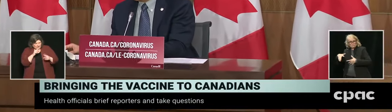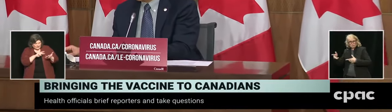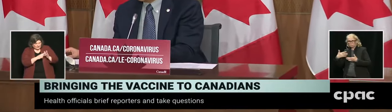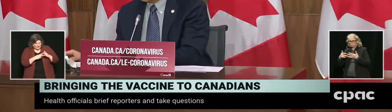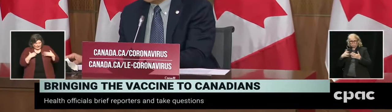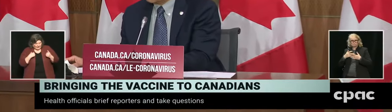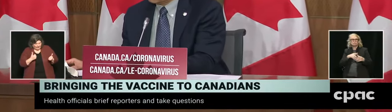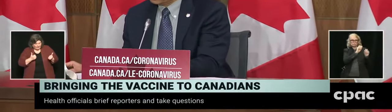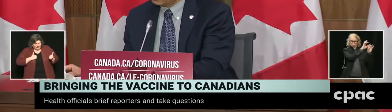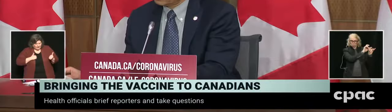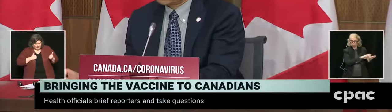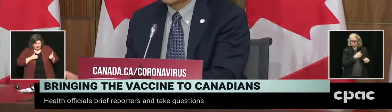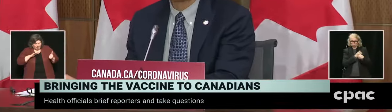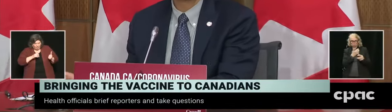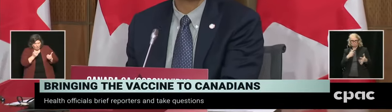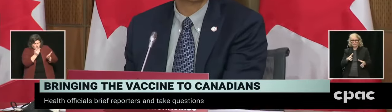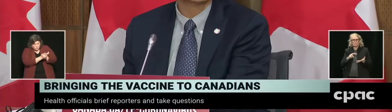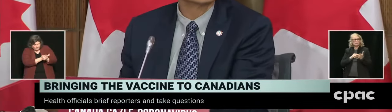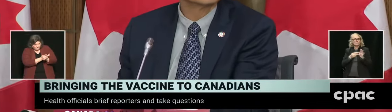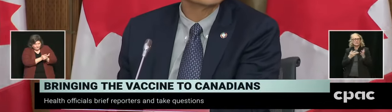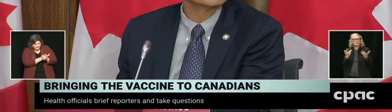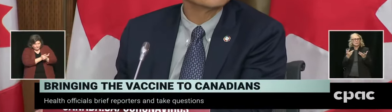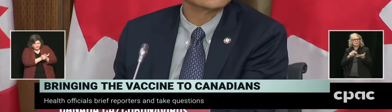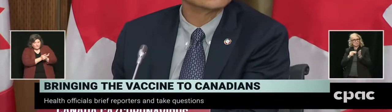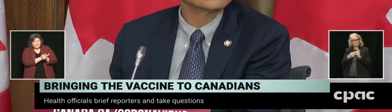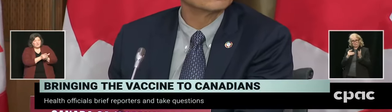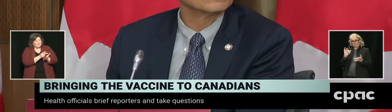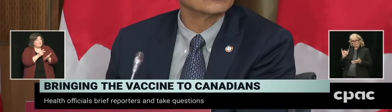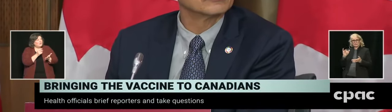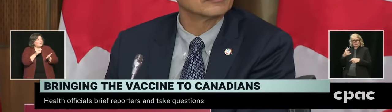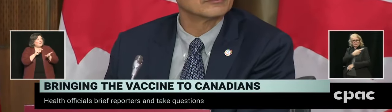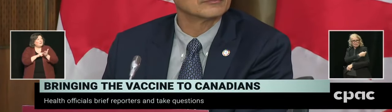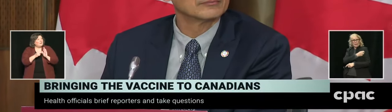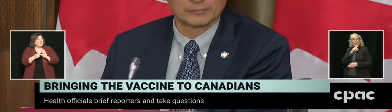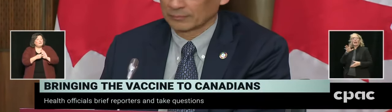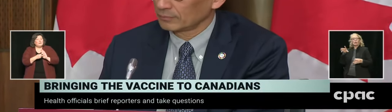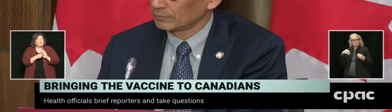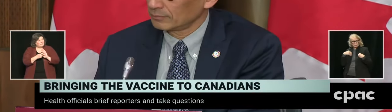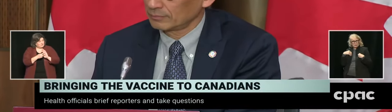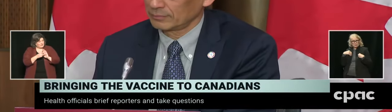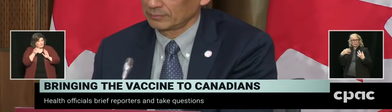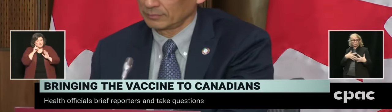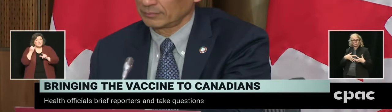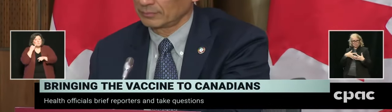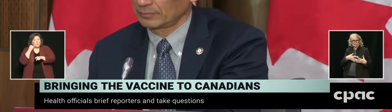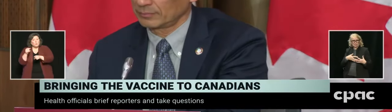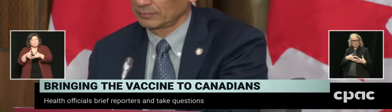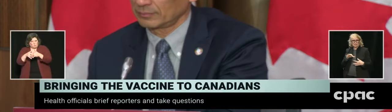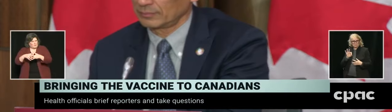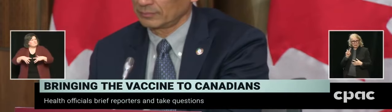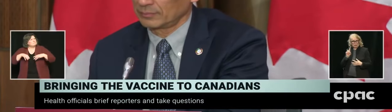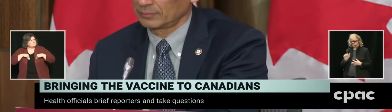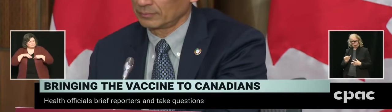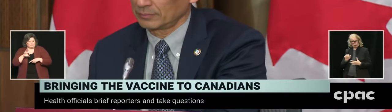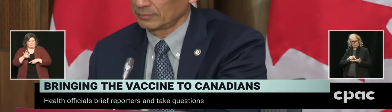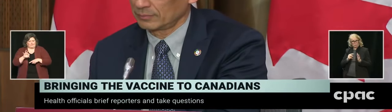que, par exemple, si un vaccin a été approuvé aux États-Unis par la FDA, il va pouvoir commencer à arriver même